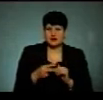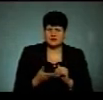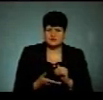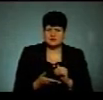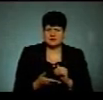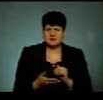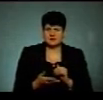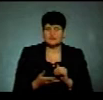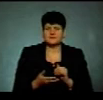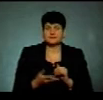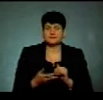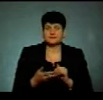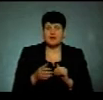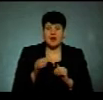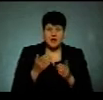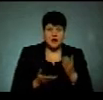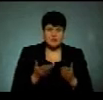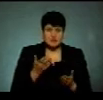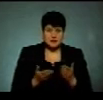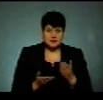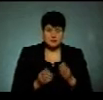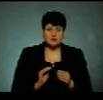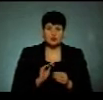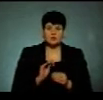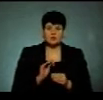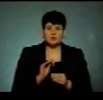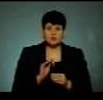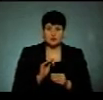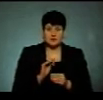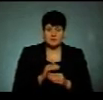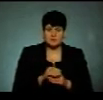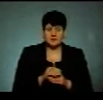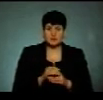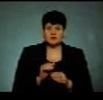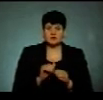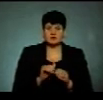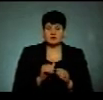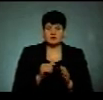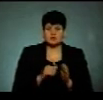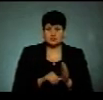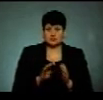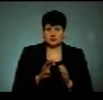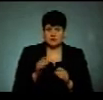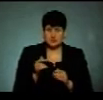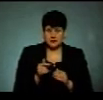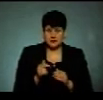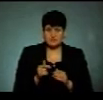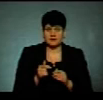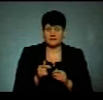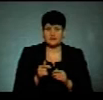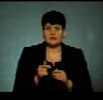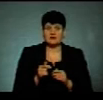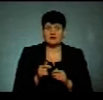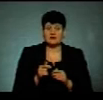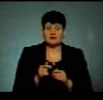на 77 копійок. Але ж добавили 84 гривні, як то розуміти, ціна копійки,